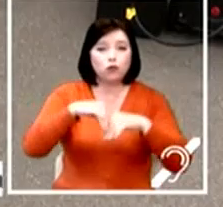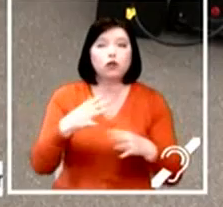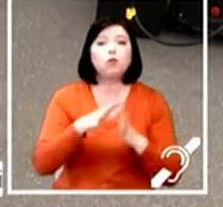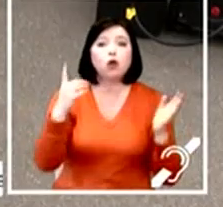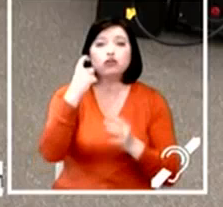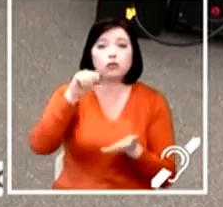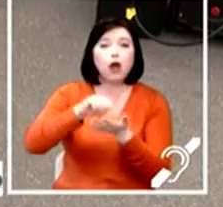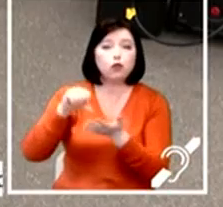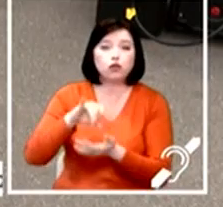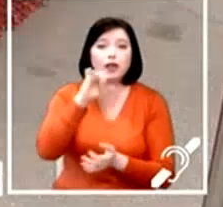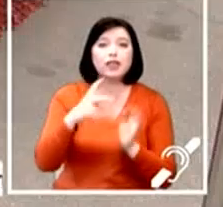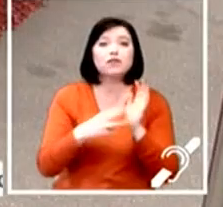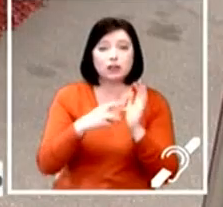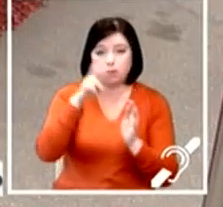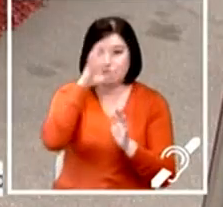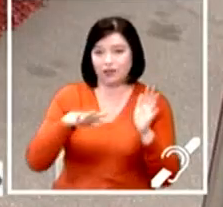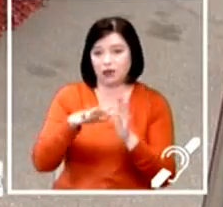de participanți din 8 state.